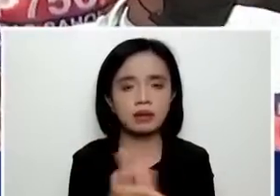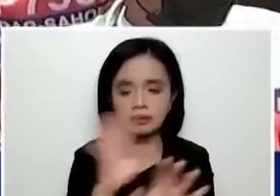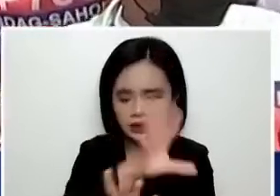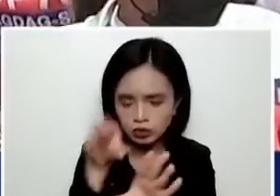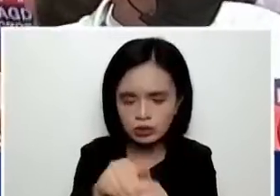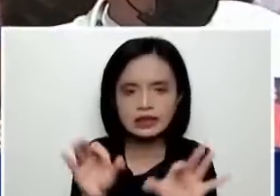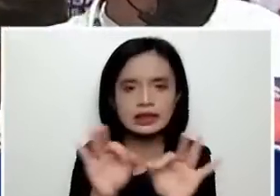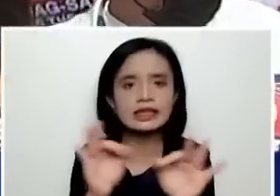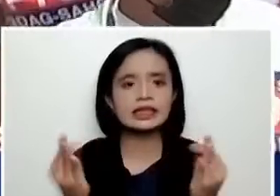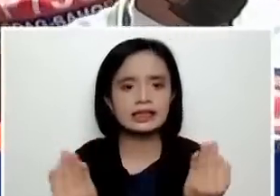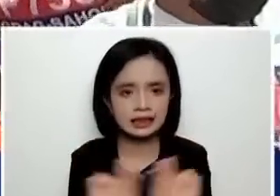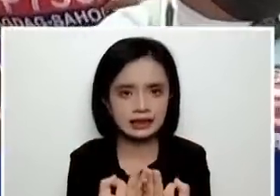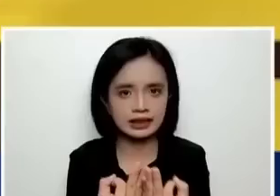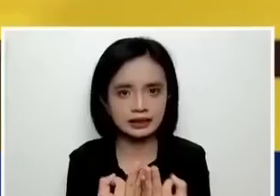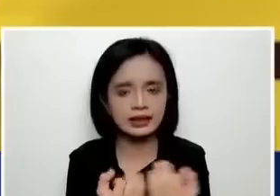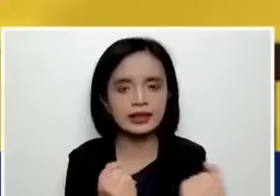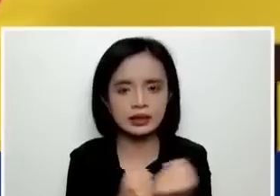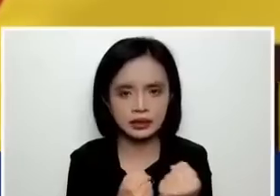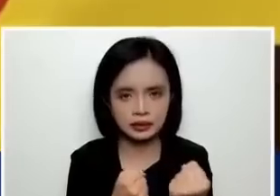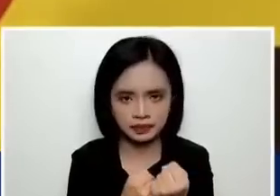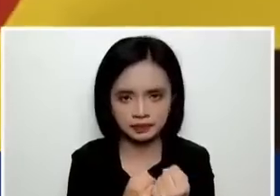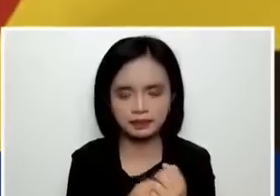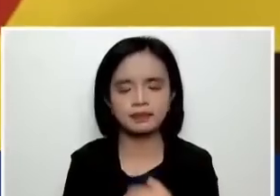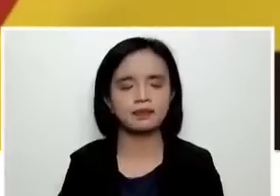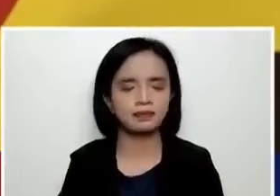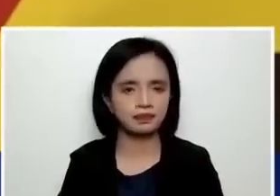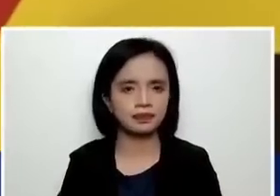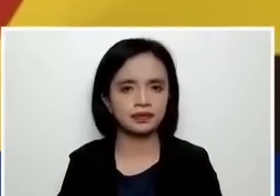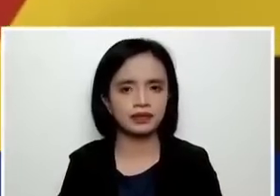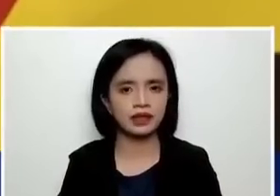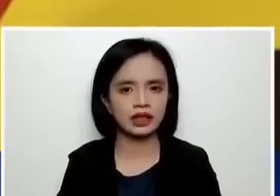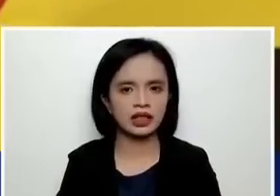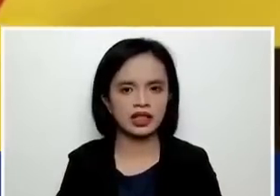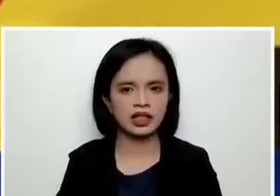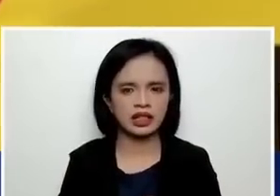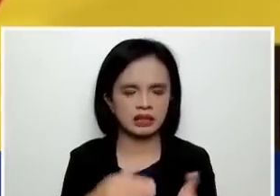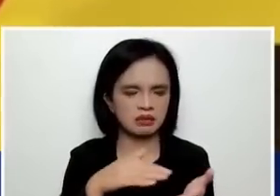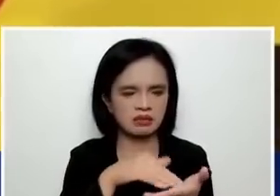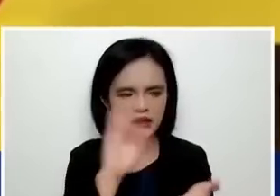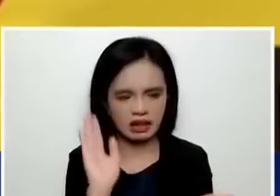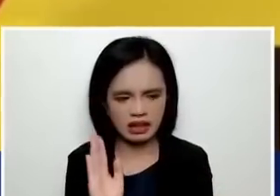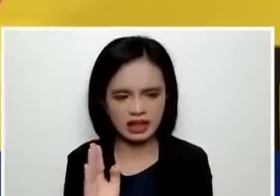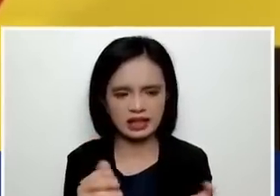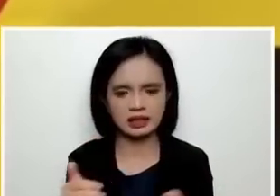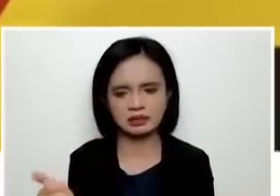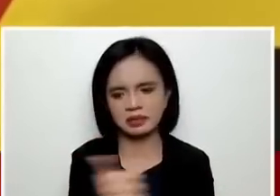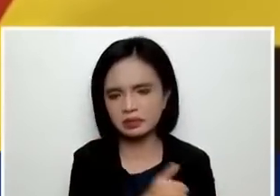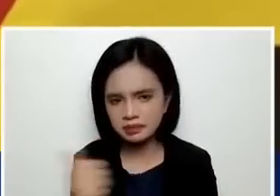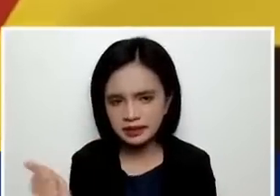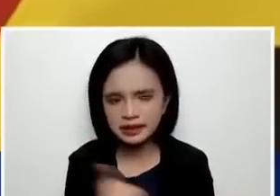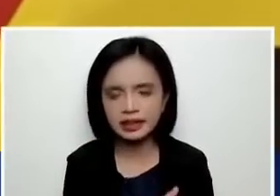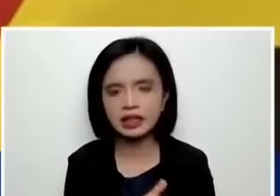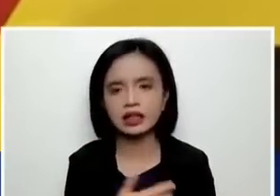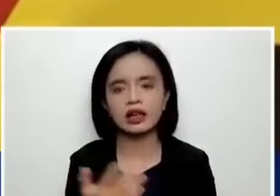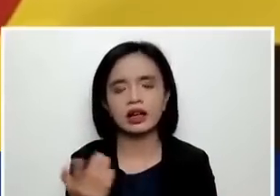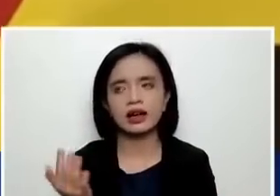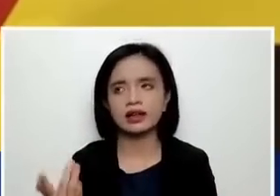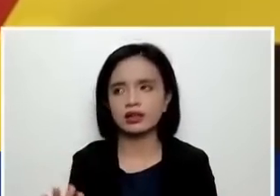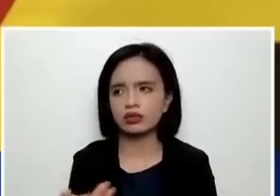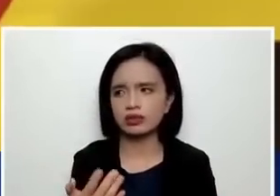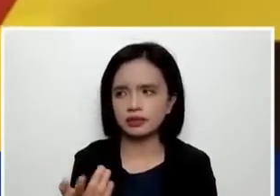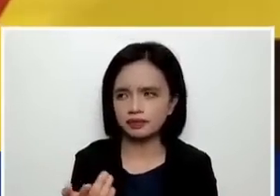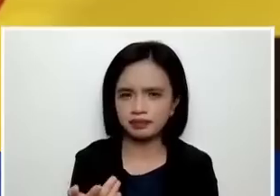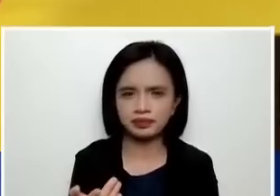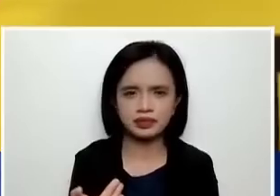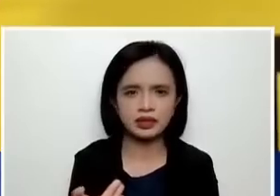o nakabubuhay na sahod. Nagtaas yung presyo ng onang pamasahe, no? At yung